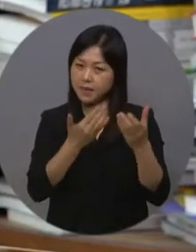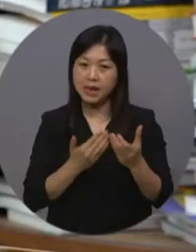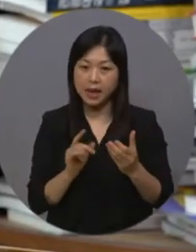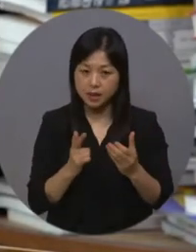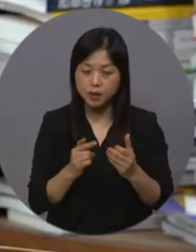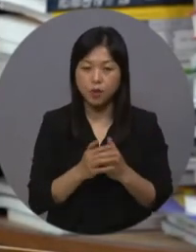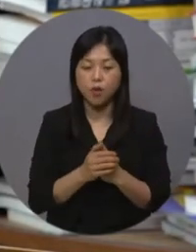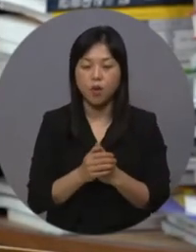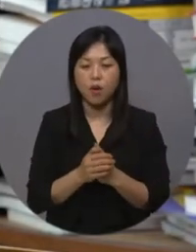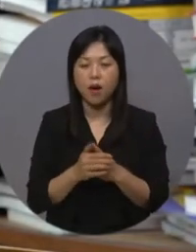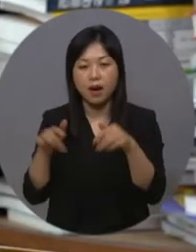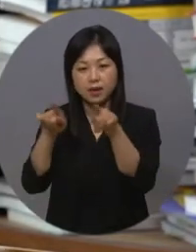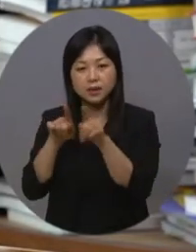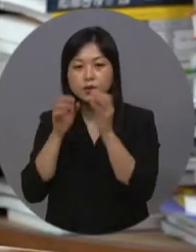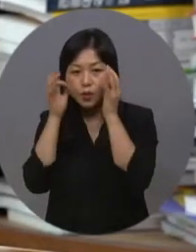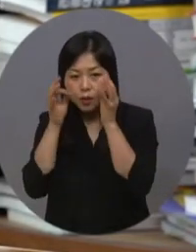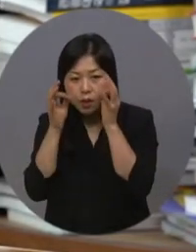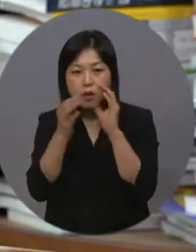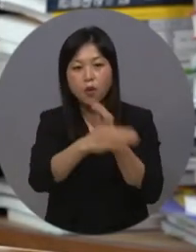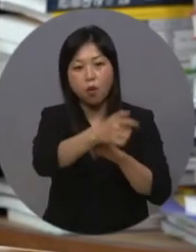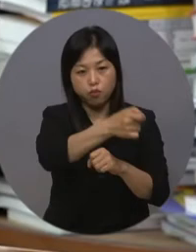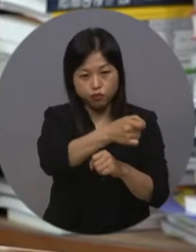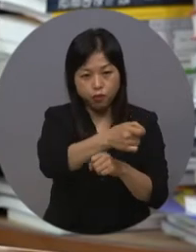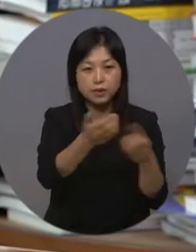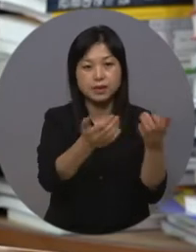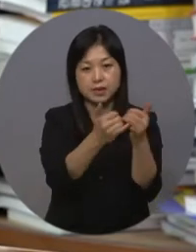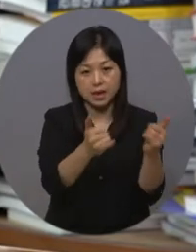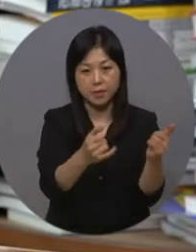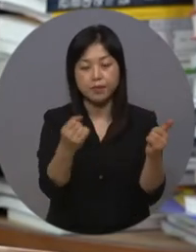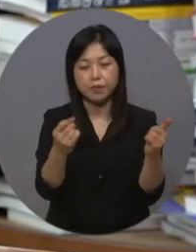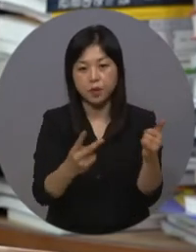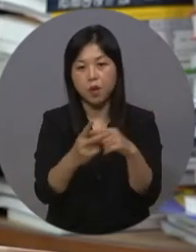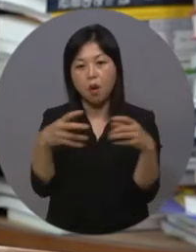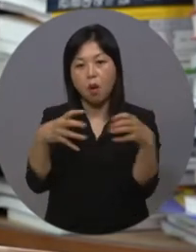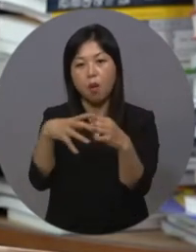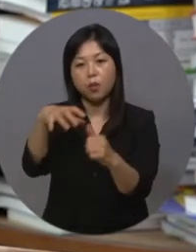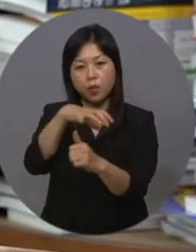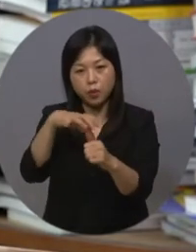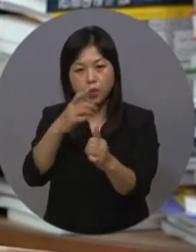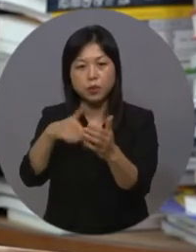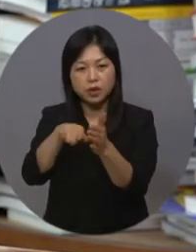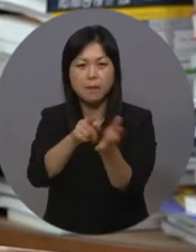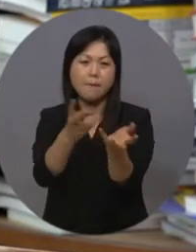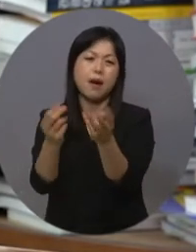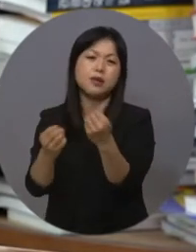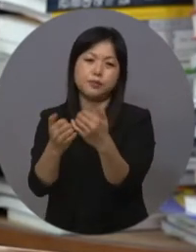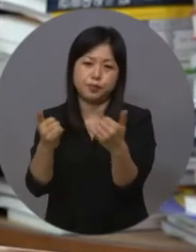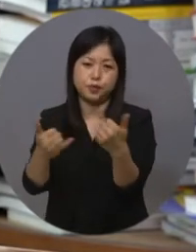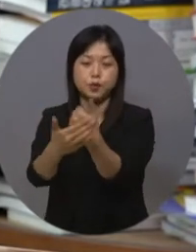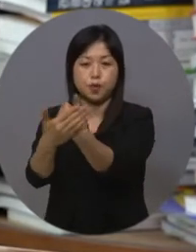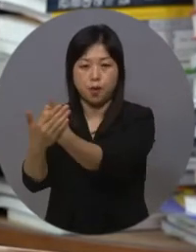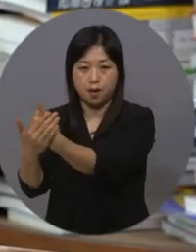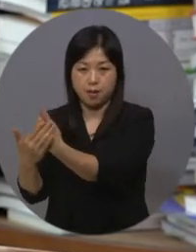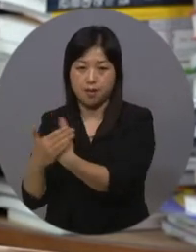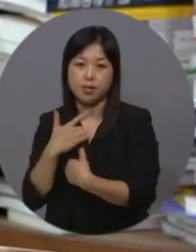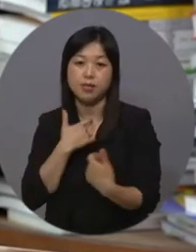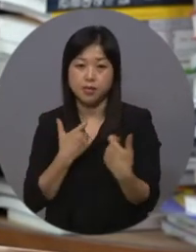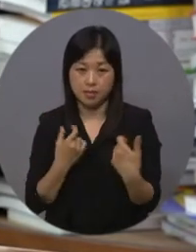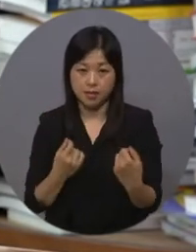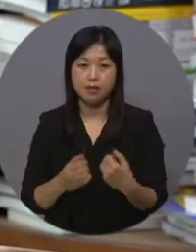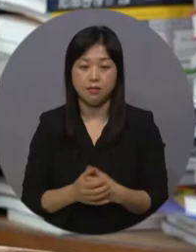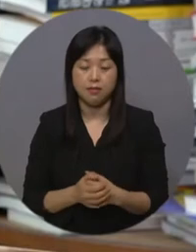함께 애써주신 우리 공직자, 네네. 우리 공무원들 그리고 또 통합돌봄 하기 위해서 많은 분들이 앞서 말씀드린 것처럼 도와주셨거든요. 네.